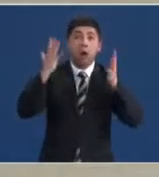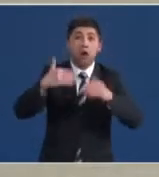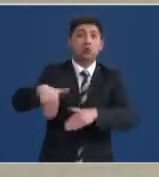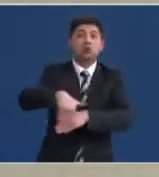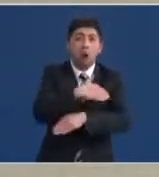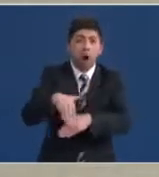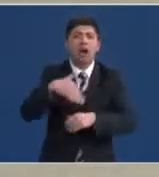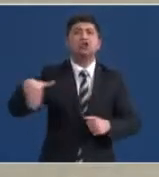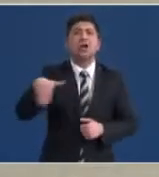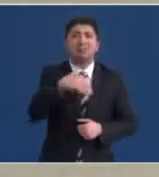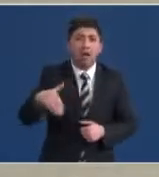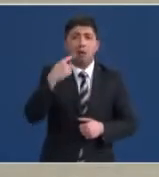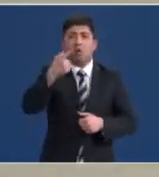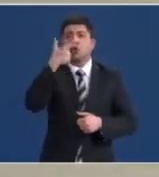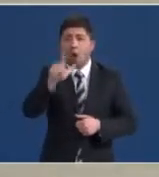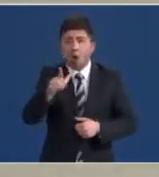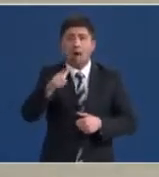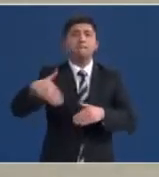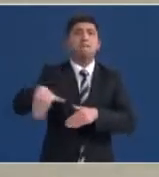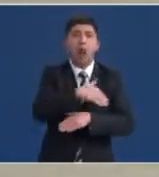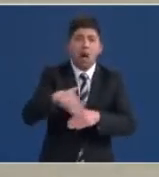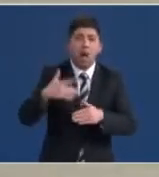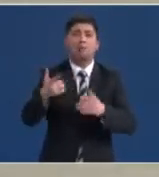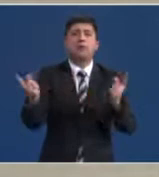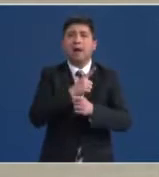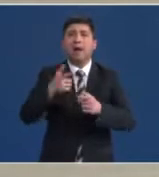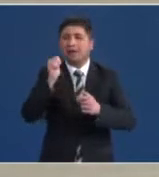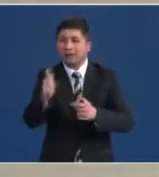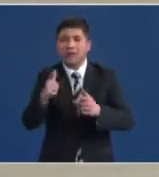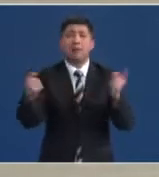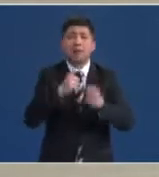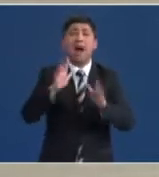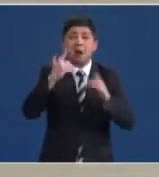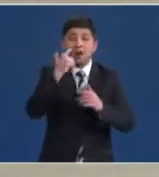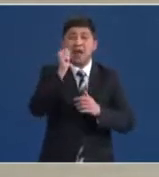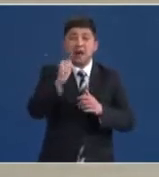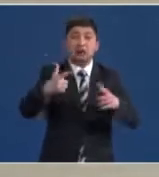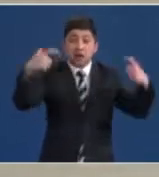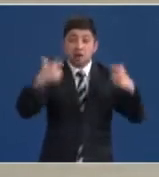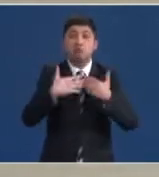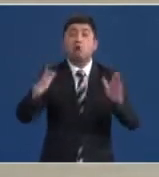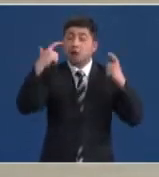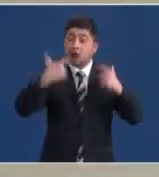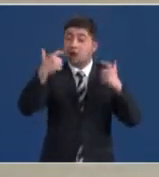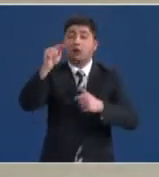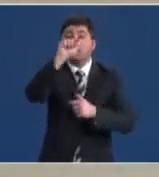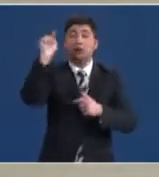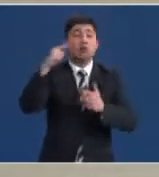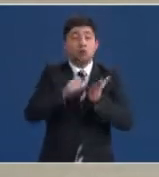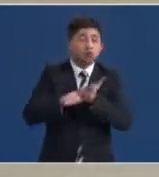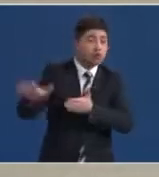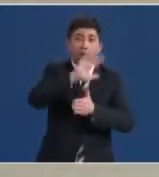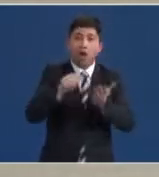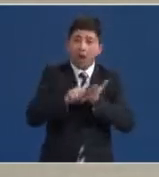Sokak Cadde köy mahalle belde ve hatta ilçe düzeyindeki kimi yerleri